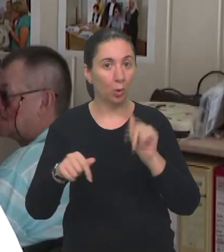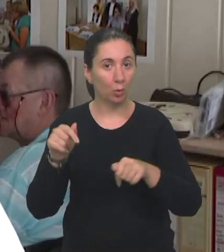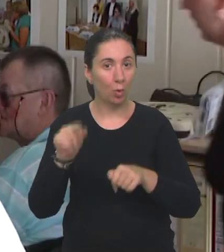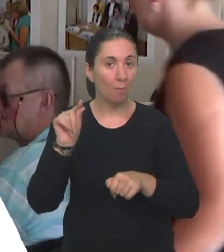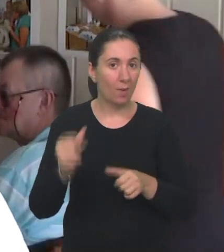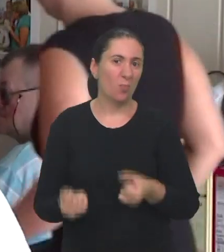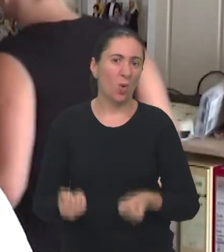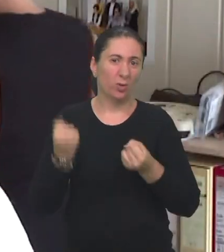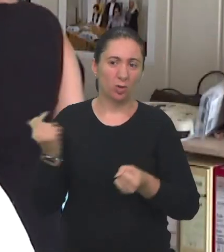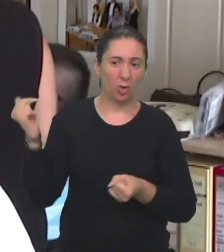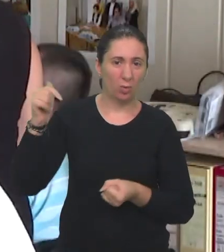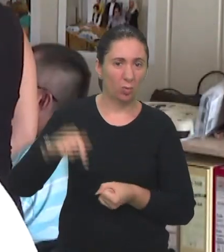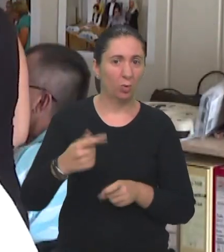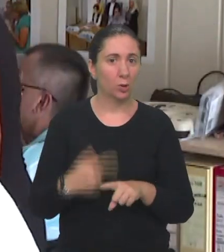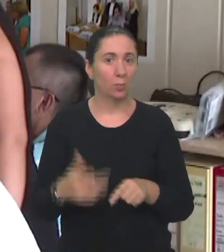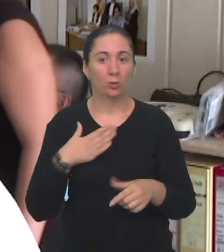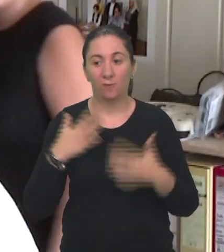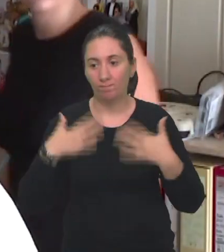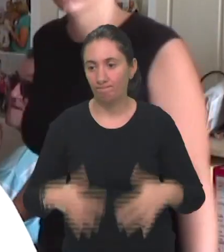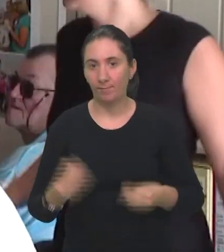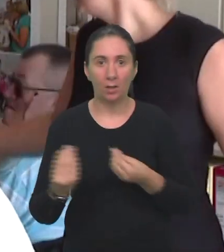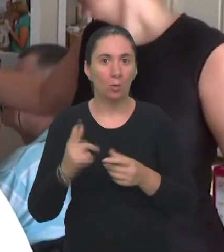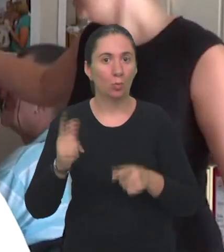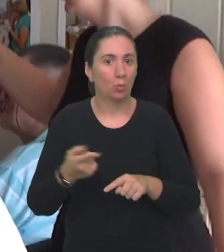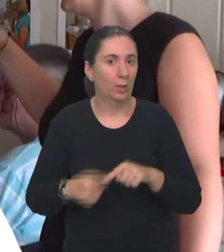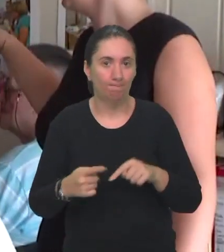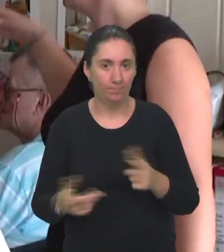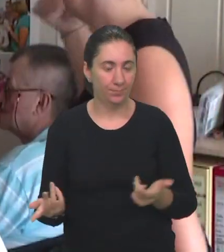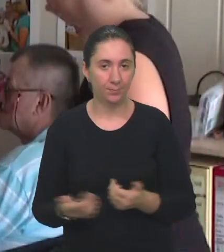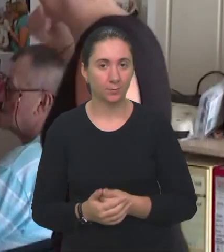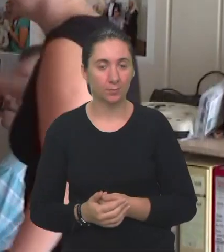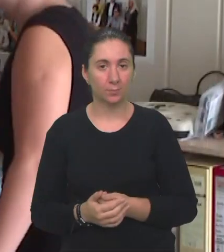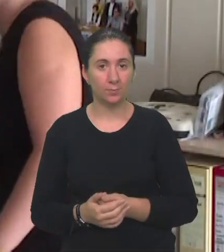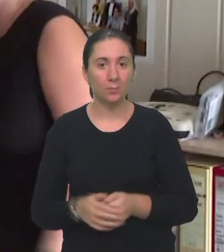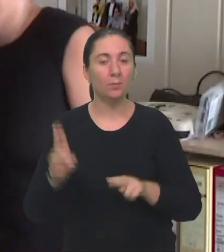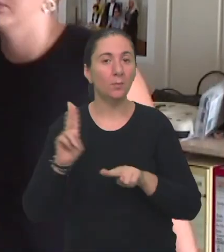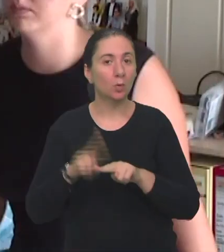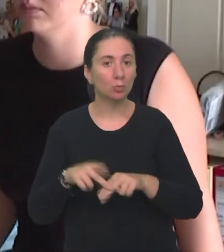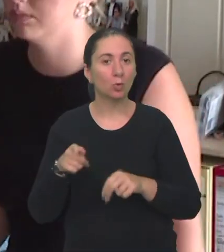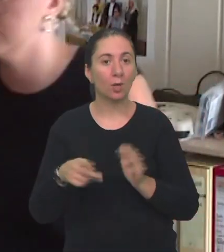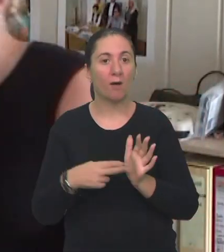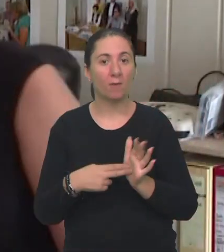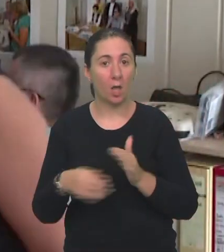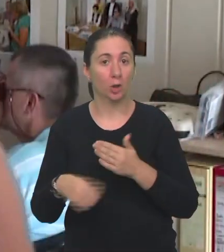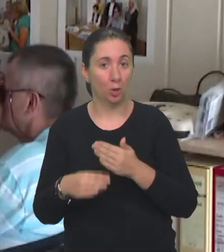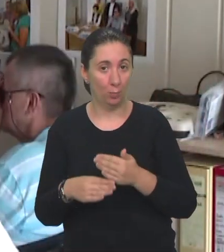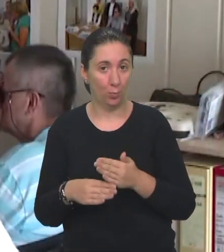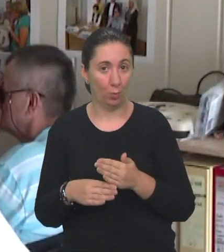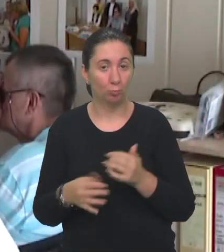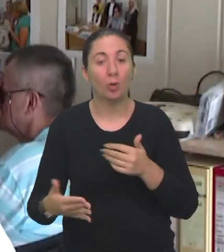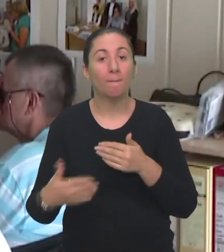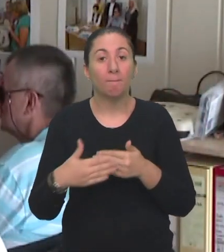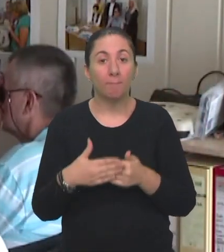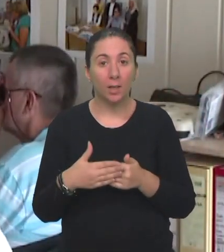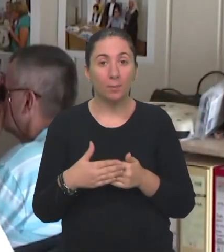bi malo otežano dolazili upravo zbog svojih tjelesnih i nekih drugih hendikepa. I odlučili smo na taj način im pomoći, odnosno